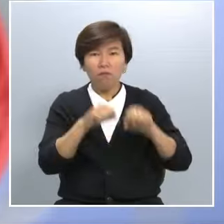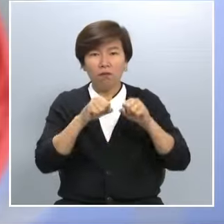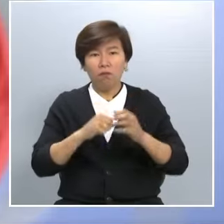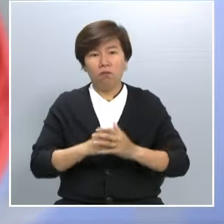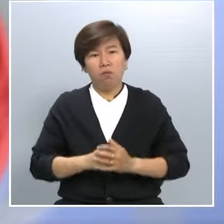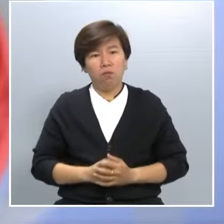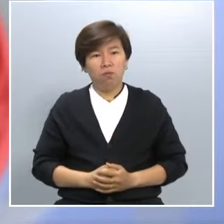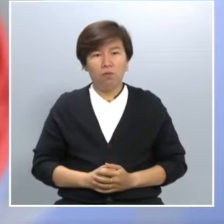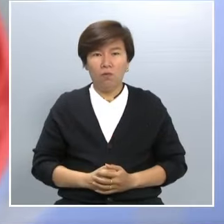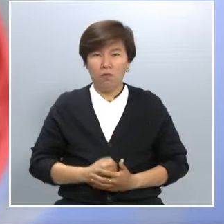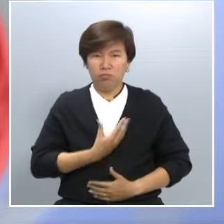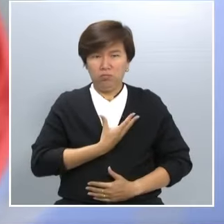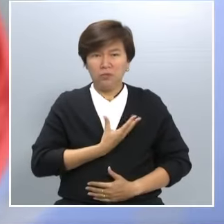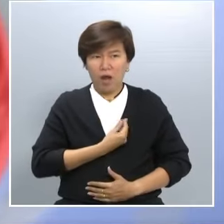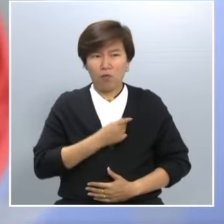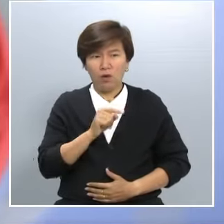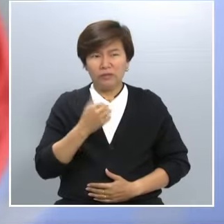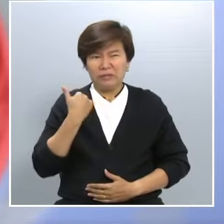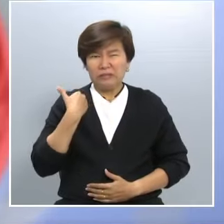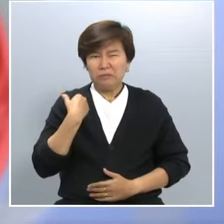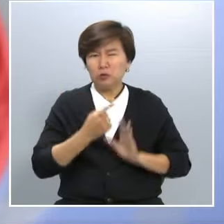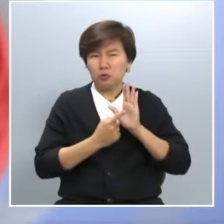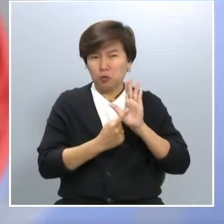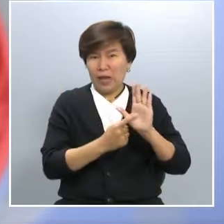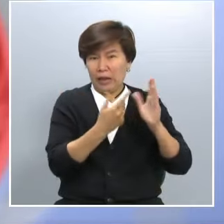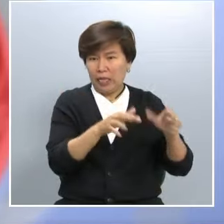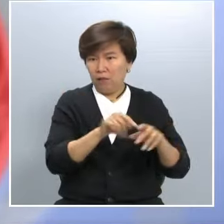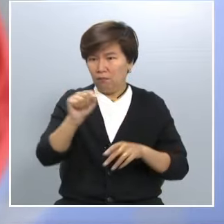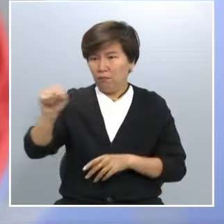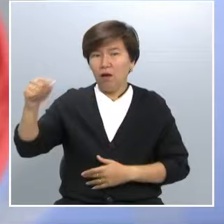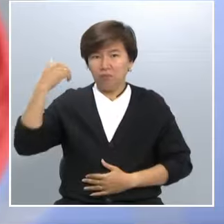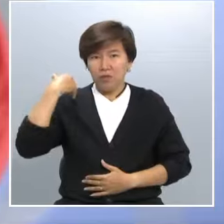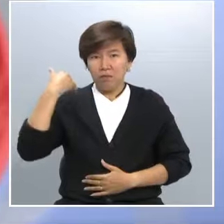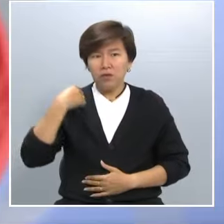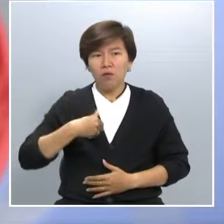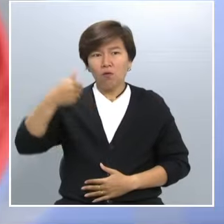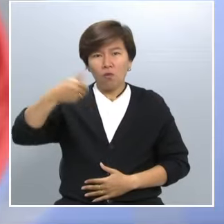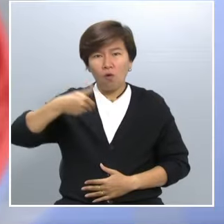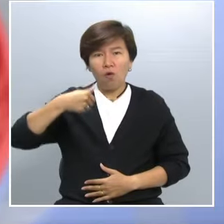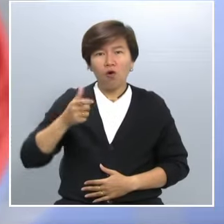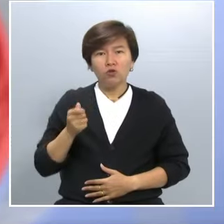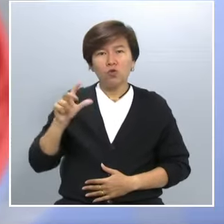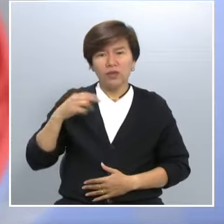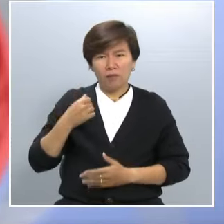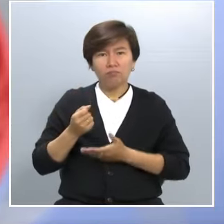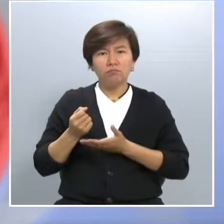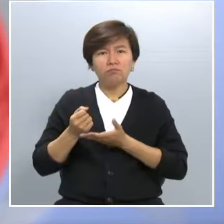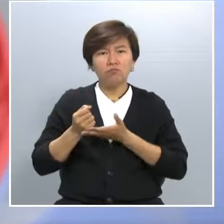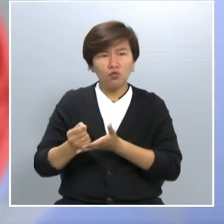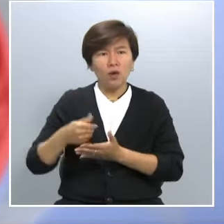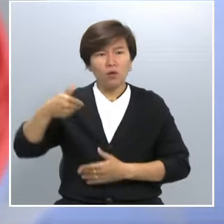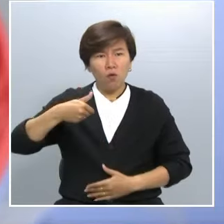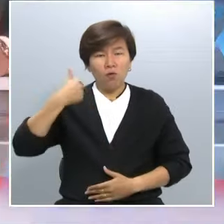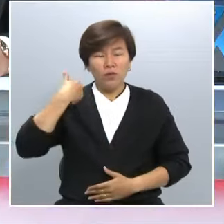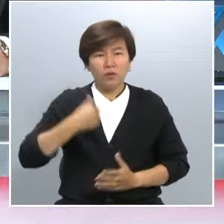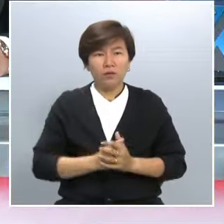ากเลยจริงๆยังมีอีกหลายรายนะที่โดนแบบนี้มีมาร้องที่ช่อง3ผมก็เคยเจอเป็นคุณผู้ชายท่านนึงบอกจะไปโดนผู้มีอิ